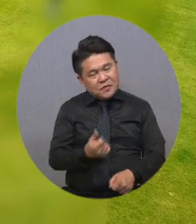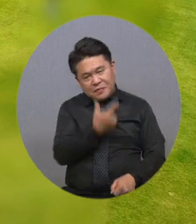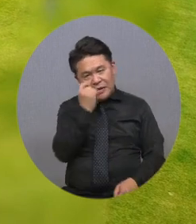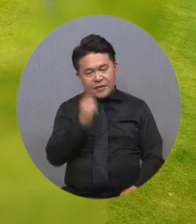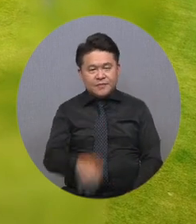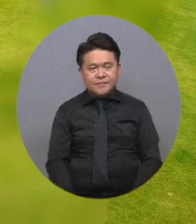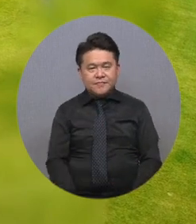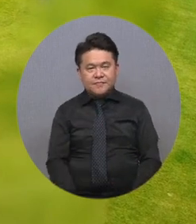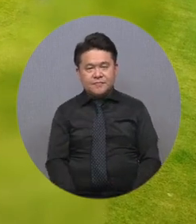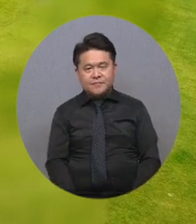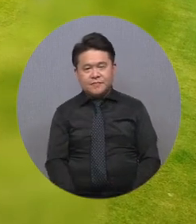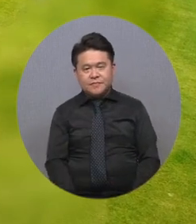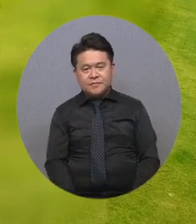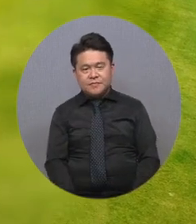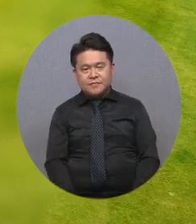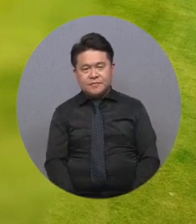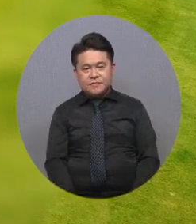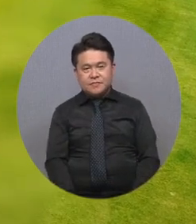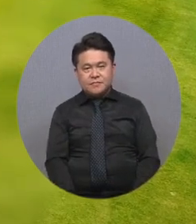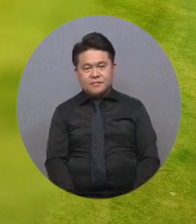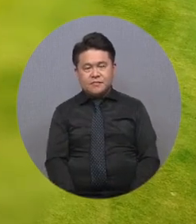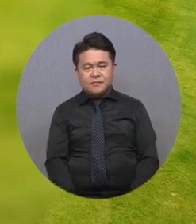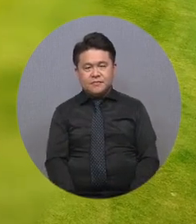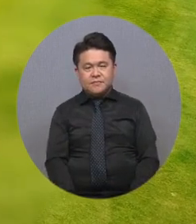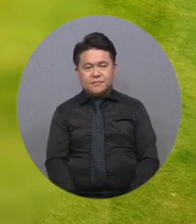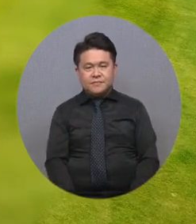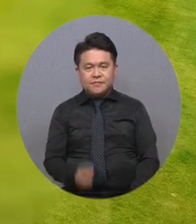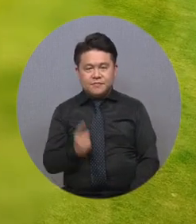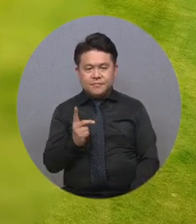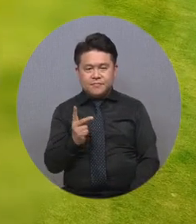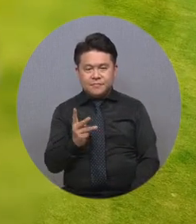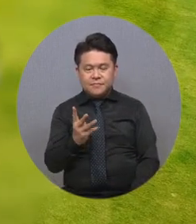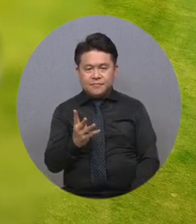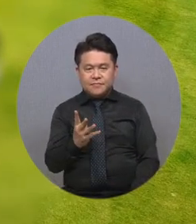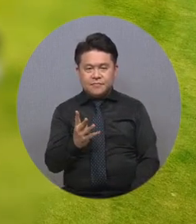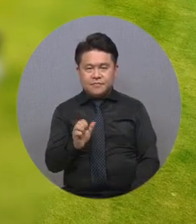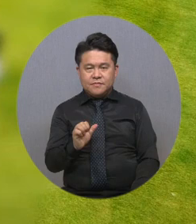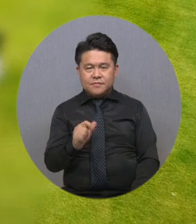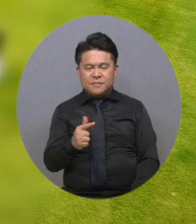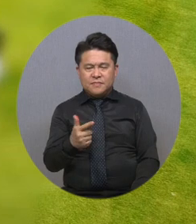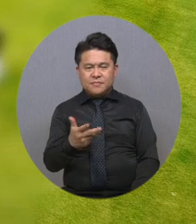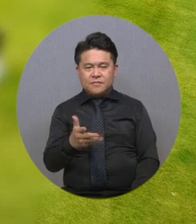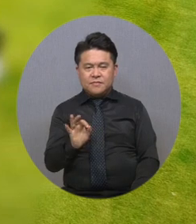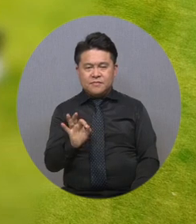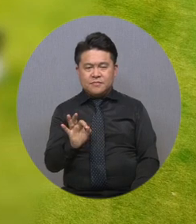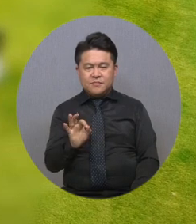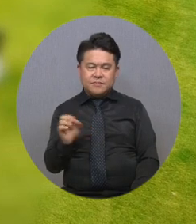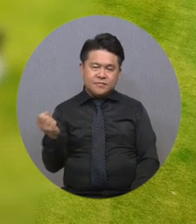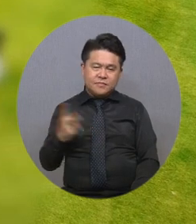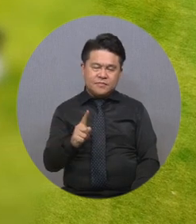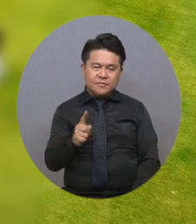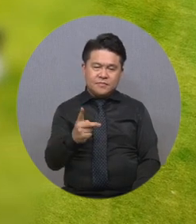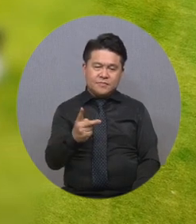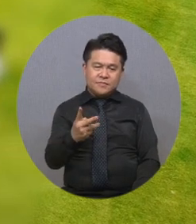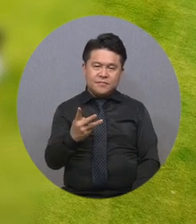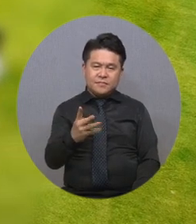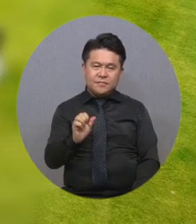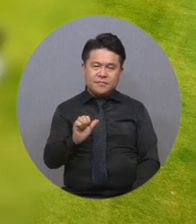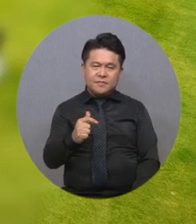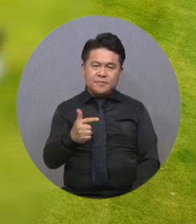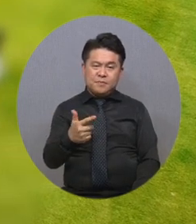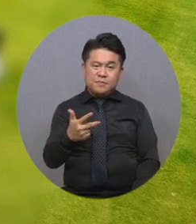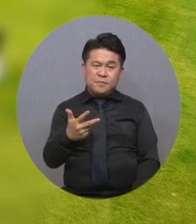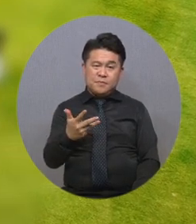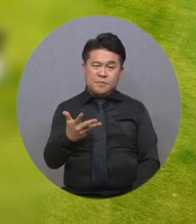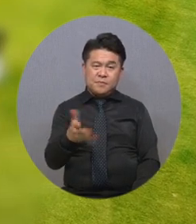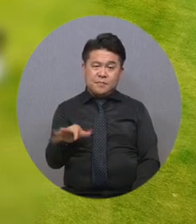하나, 둘, 셋, 다섯, 여섯, 일곱, 아홉, 열. 하나, 둘, 셋, 넷, 다섯,